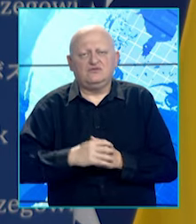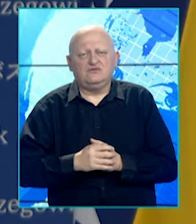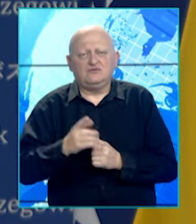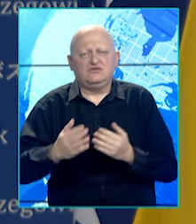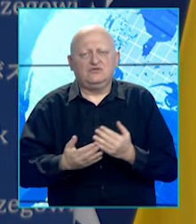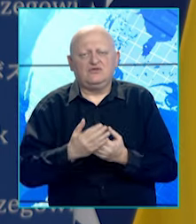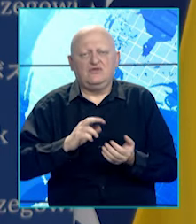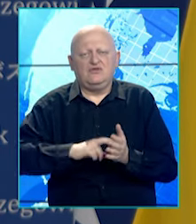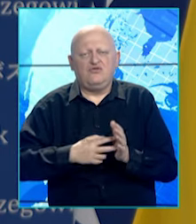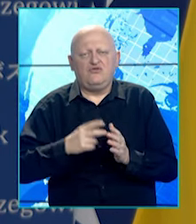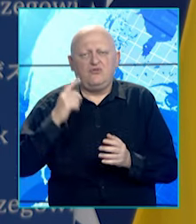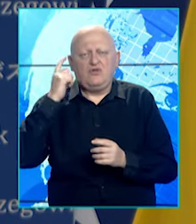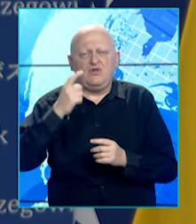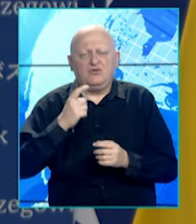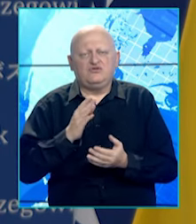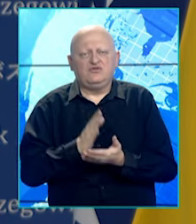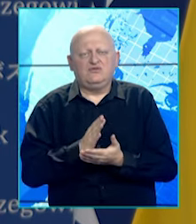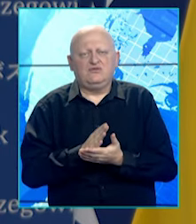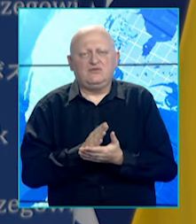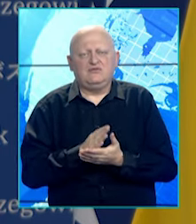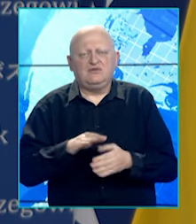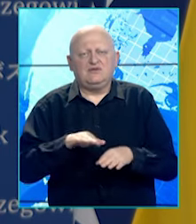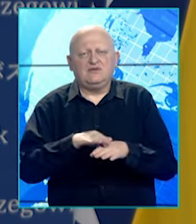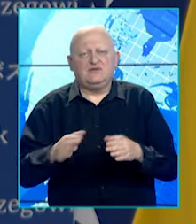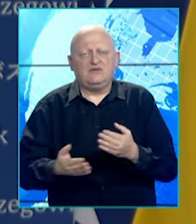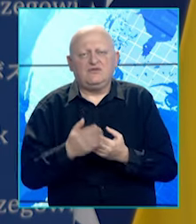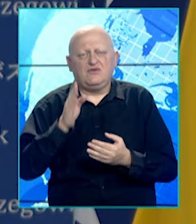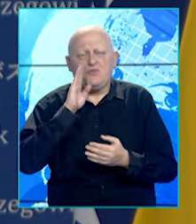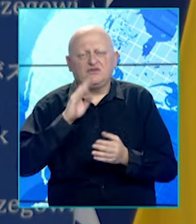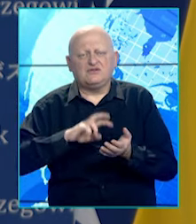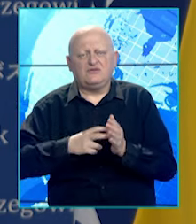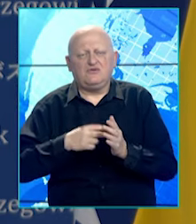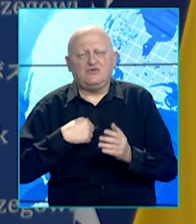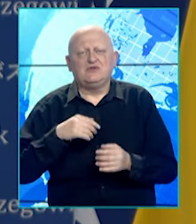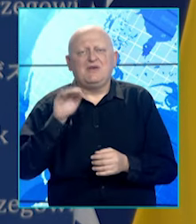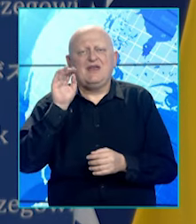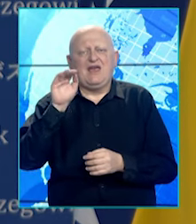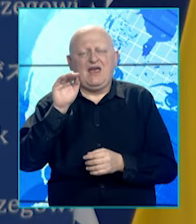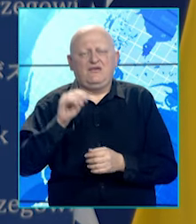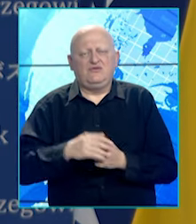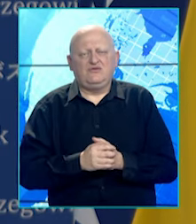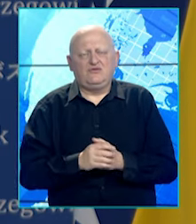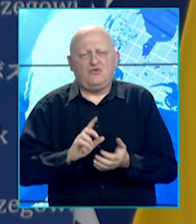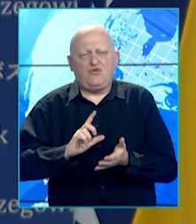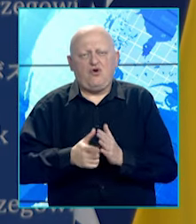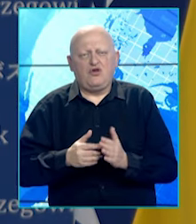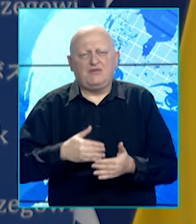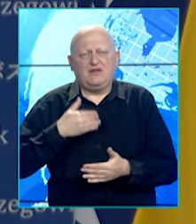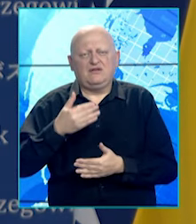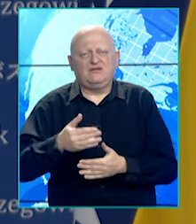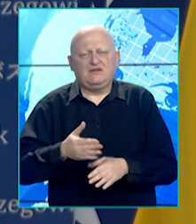nova politička stranka će biti na platformi nove bosanske politike koju sam ja najavio odmah